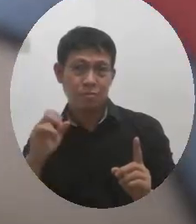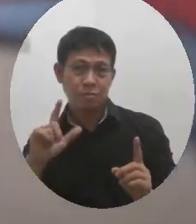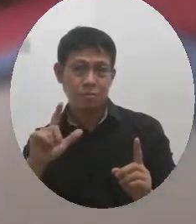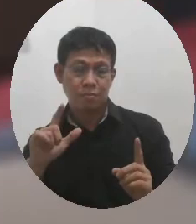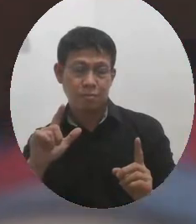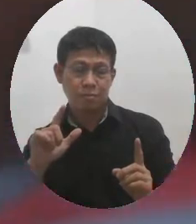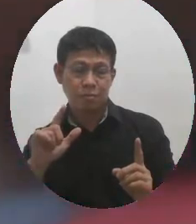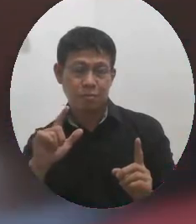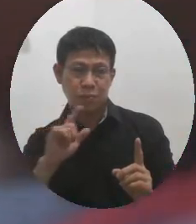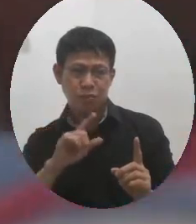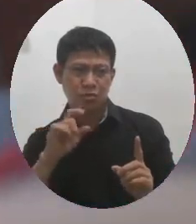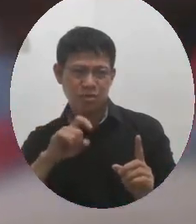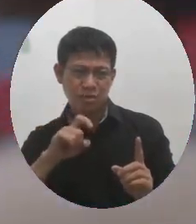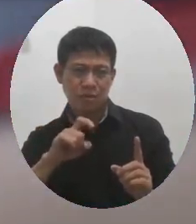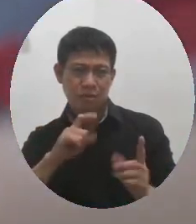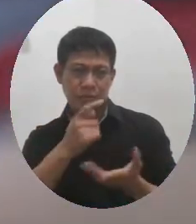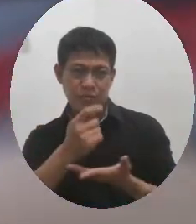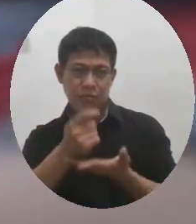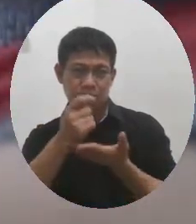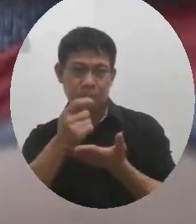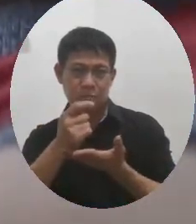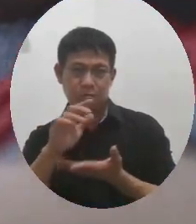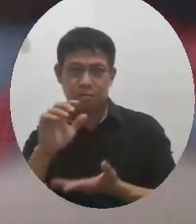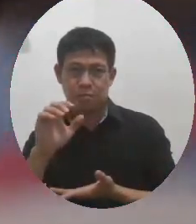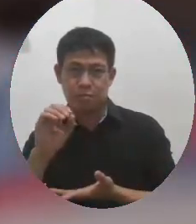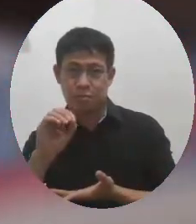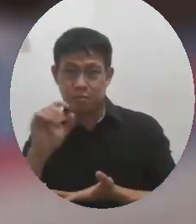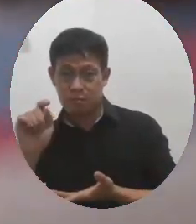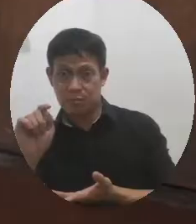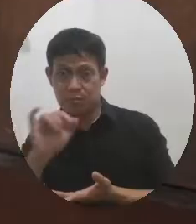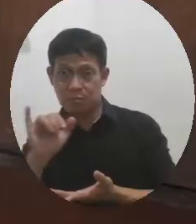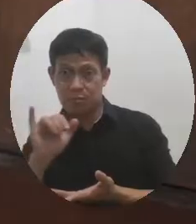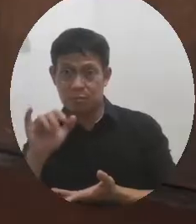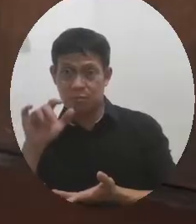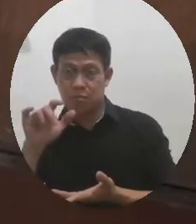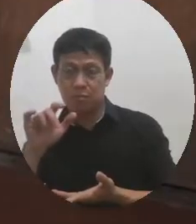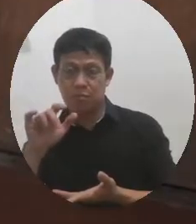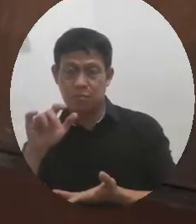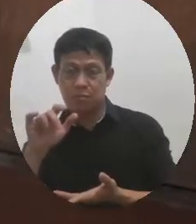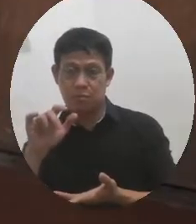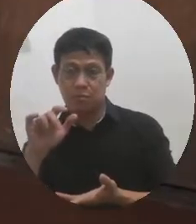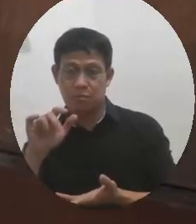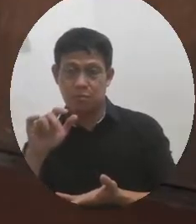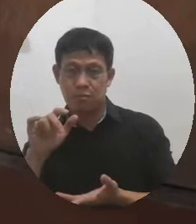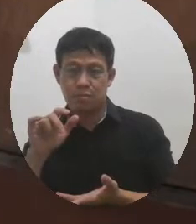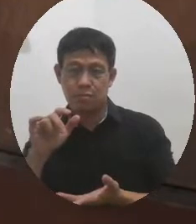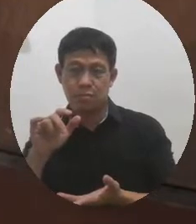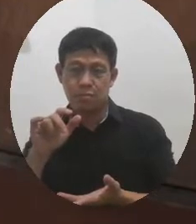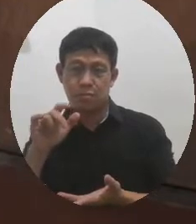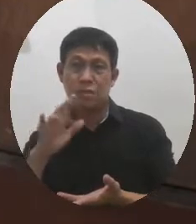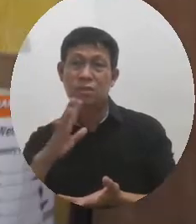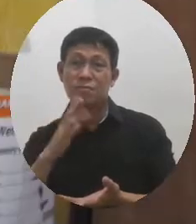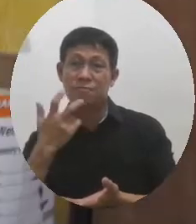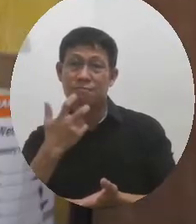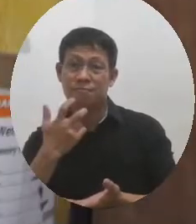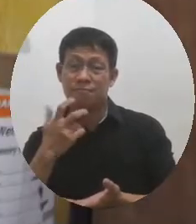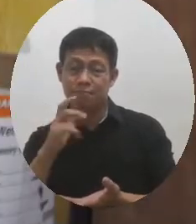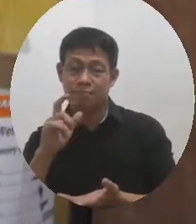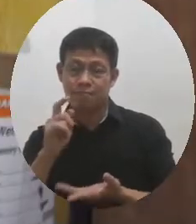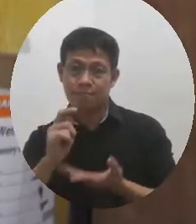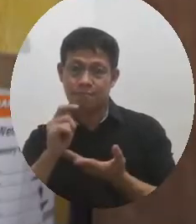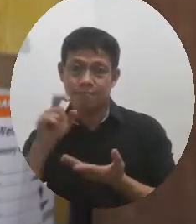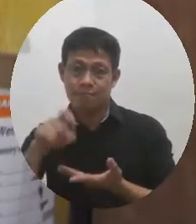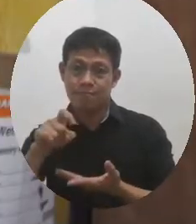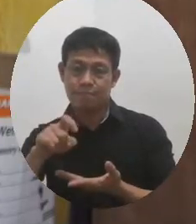siyang mag-therapy, occupational saka speech therapy, 3 times a week po. So